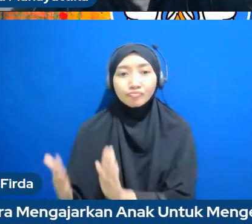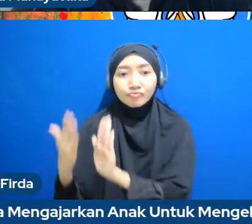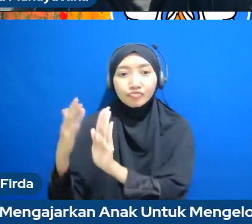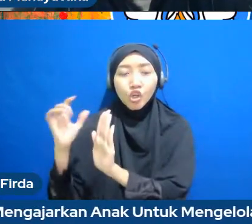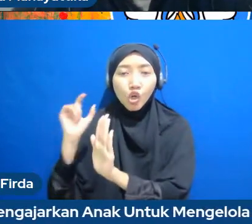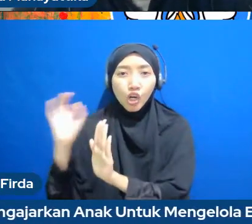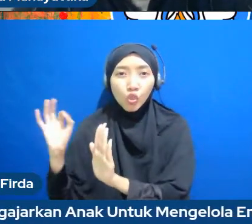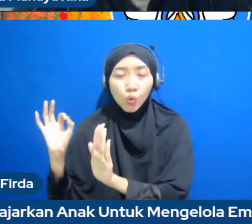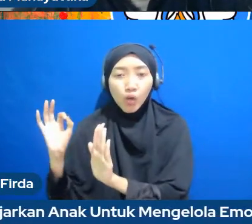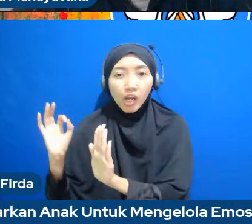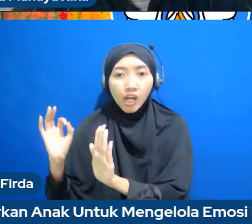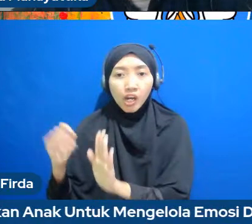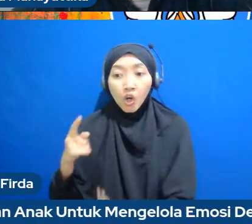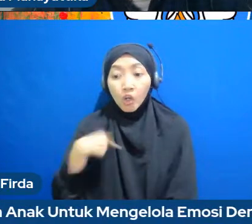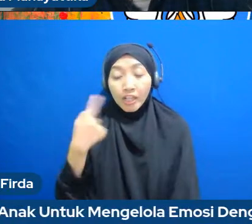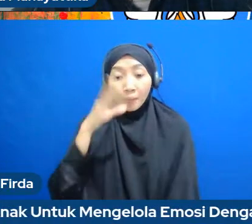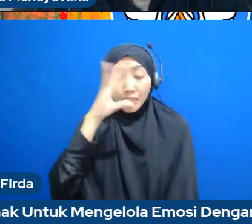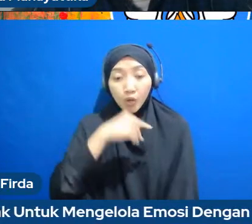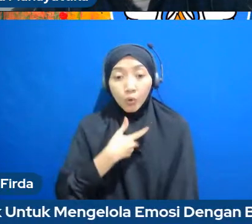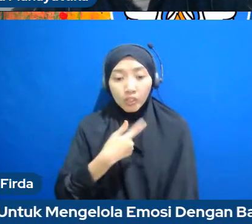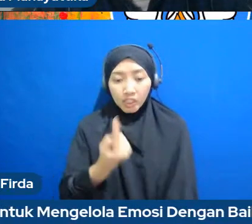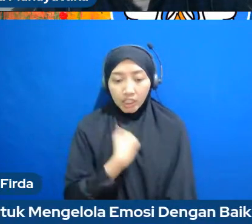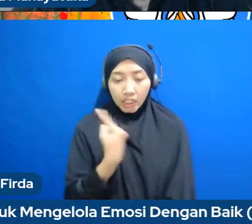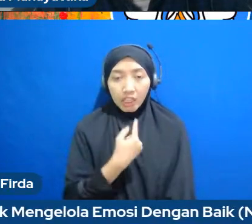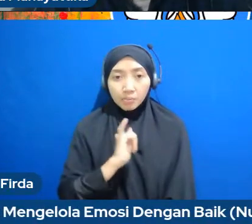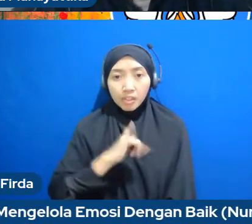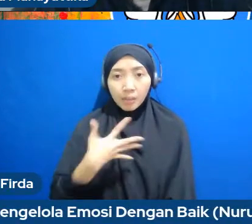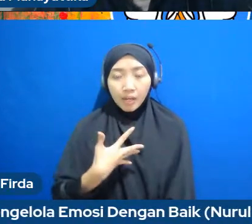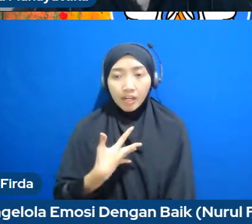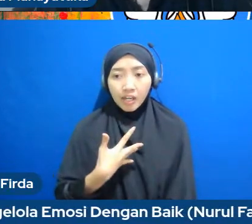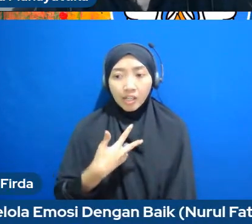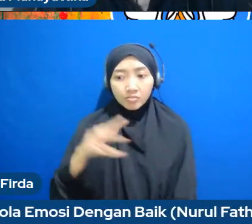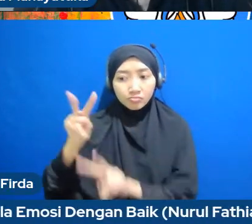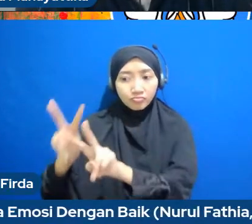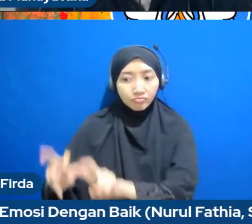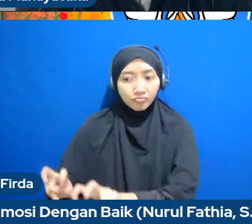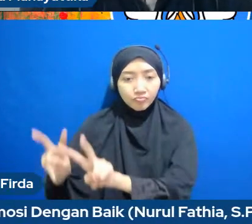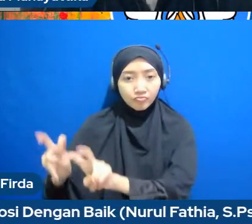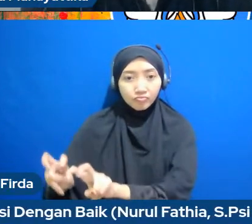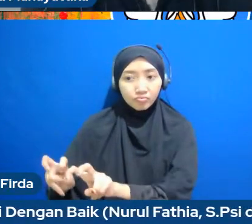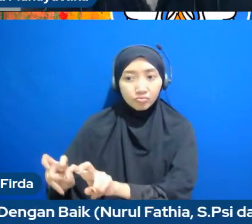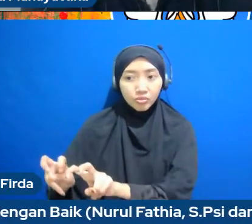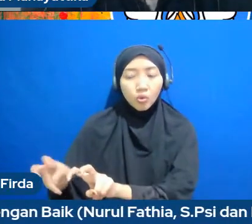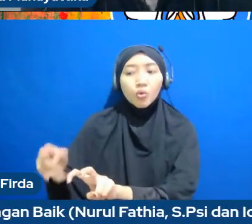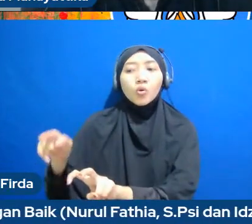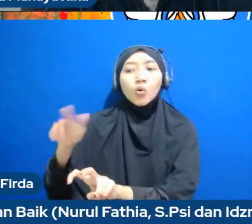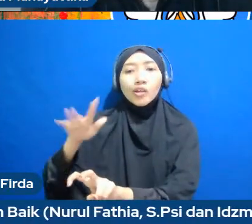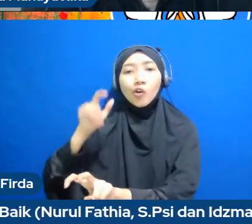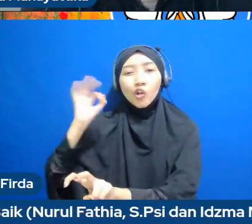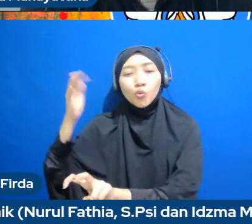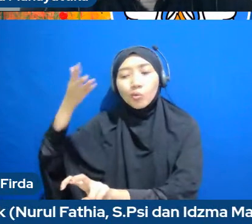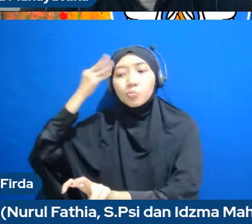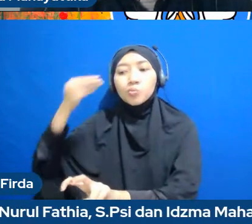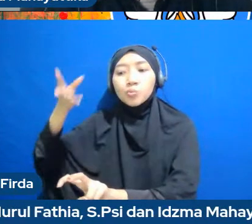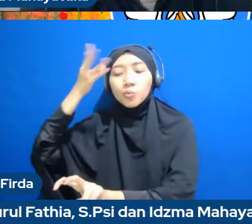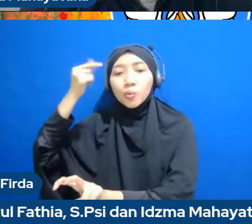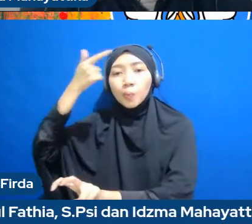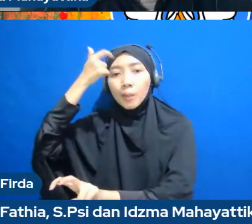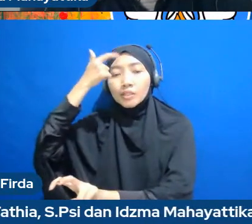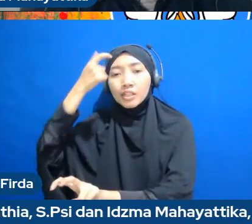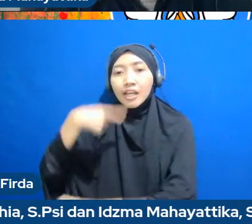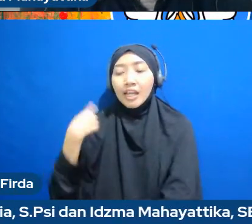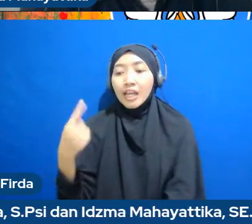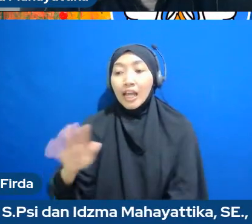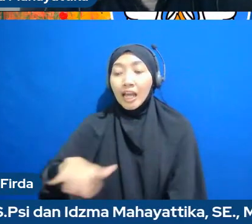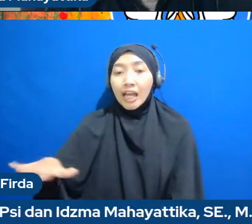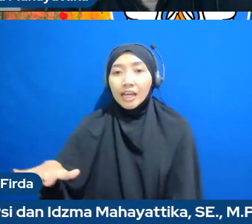Jadi kalau kita mau tahu seperti apa kita harus mengobservasi anak kita. Karena mereka adalah berapa persen dari